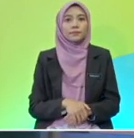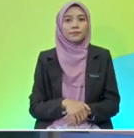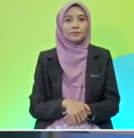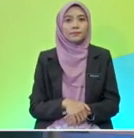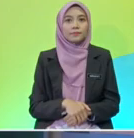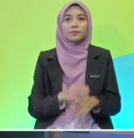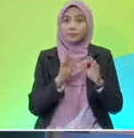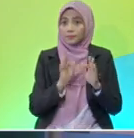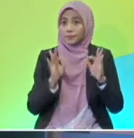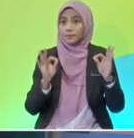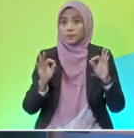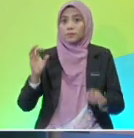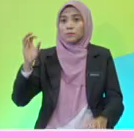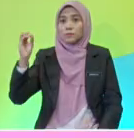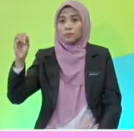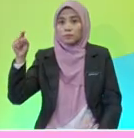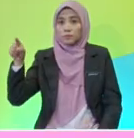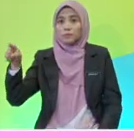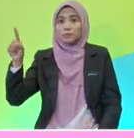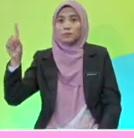ayatnya adalah sifat